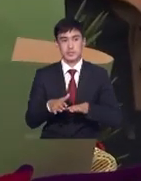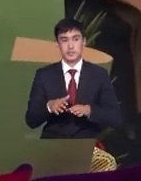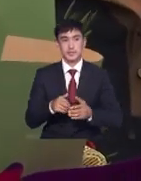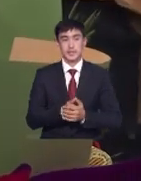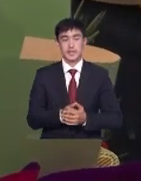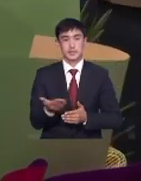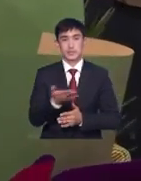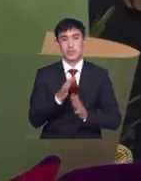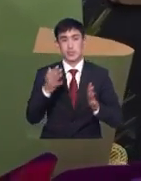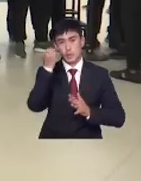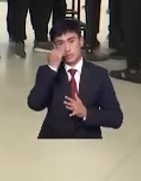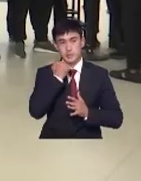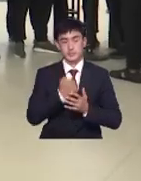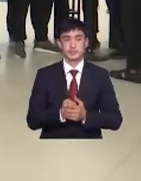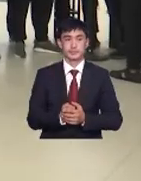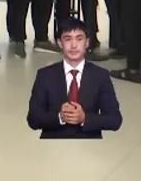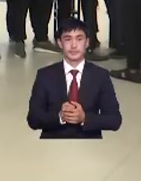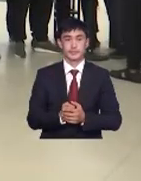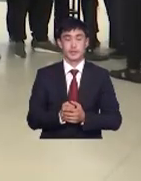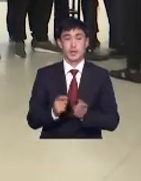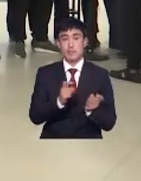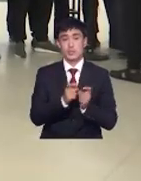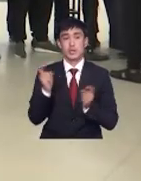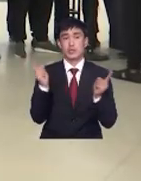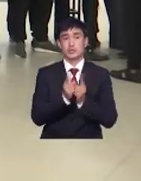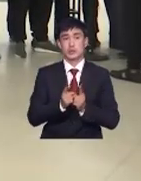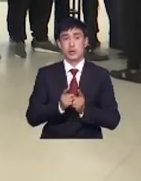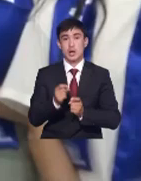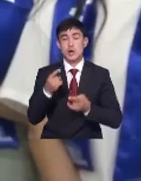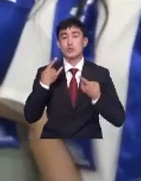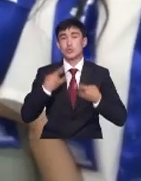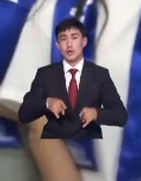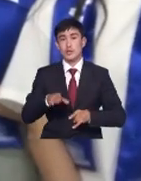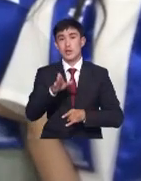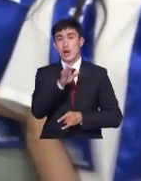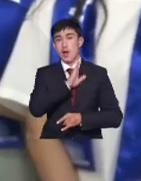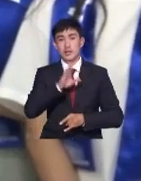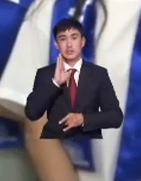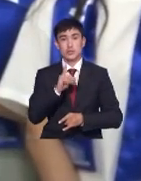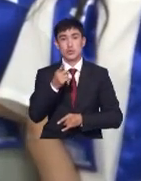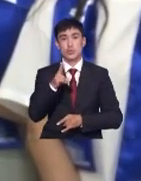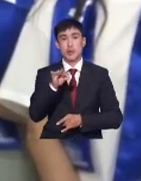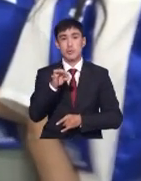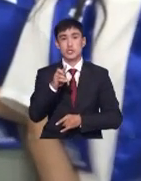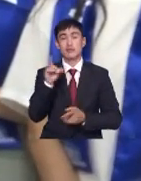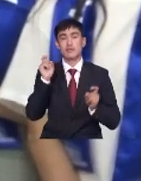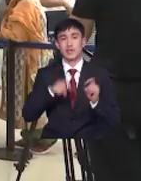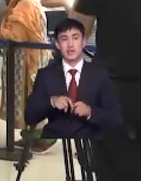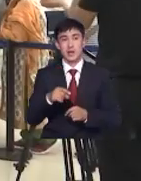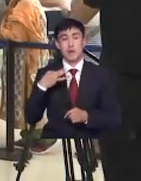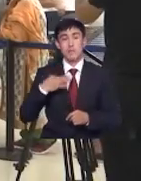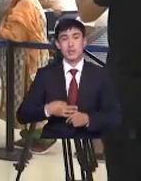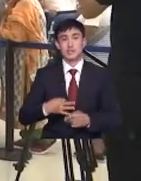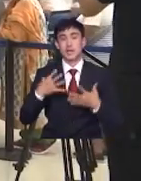атқан сіздерге көп рахмет. Палуанды қарсы алуға батырды дүниеге әкелген алтын құрсақтана Күлипа Бижанова да келді.